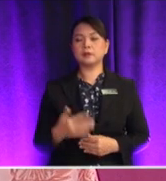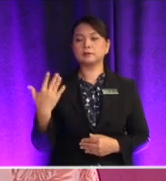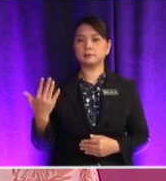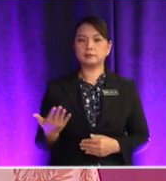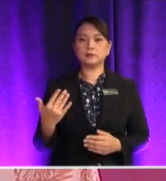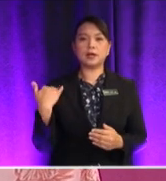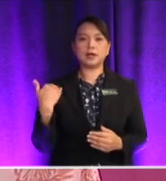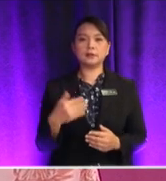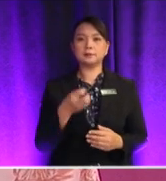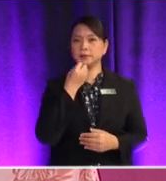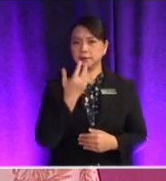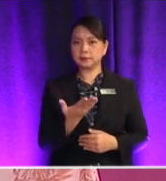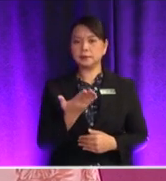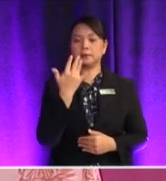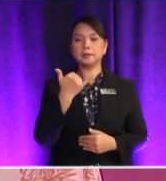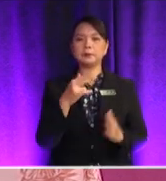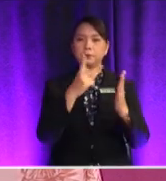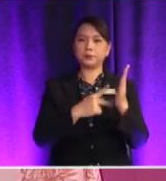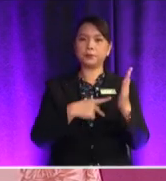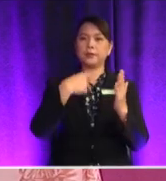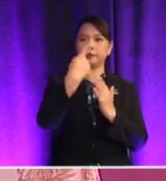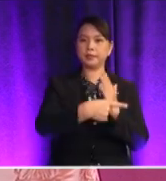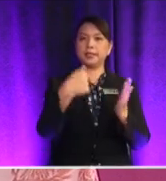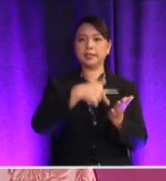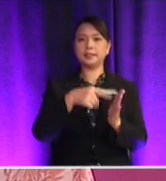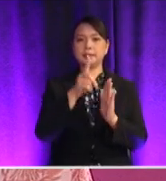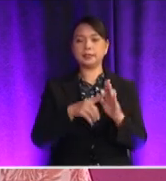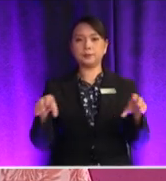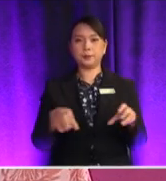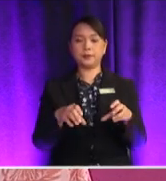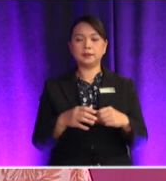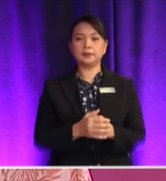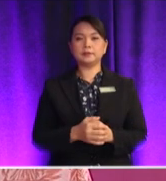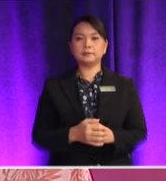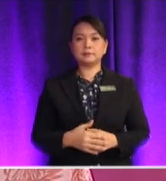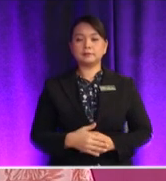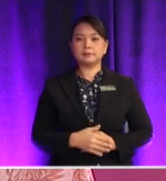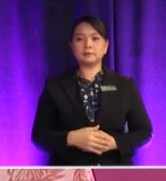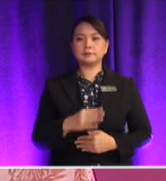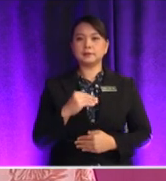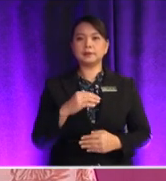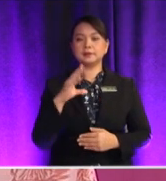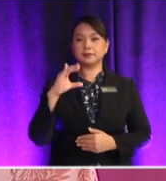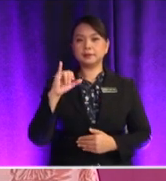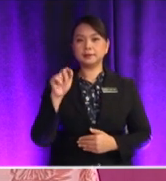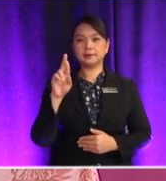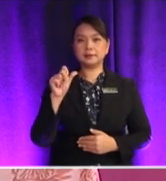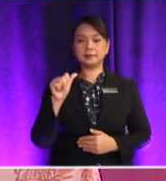ini dianjurkan. Okey, sebenarnya tahun ini Citrawana dianjurkan di negeri... Negeri mana, cikgu? Negeri mana